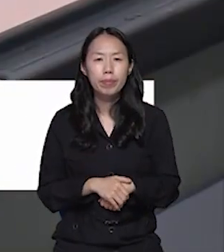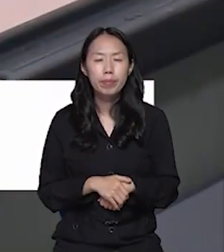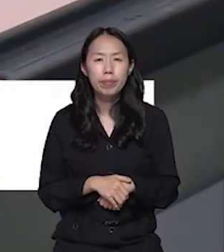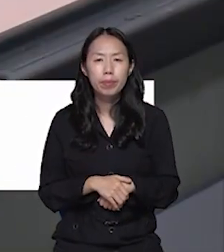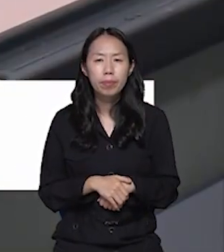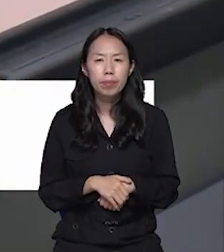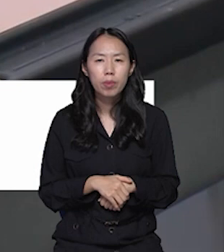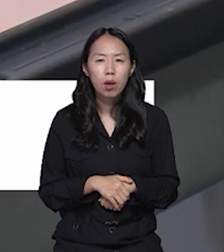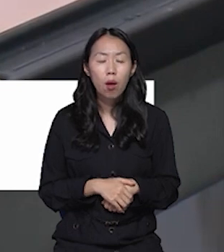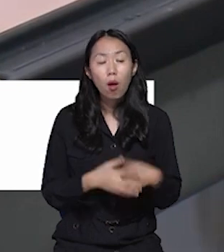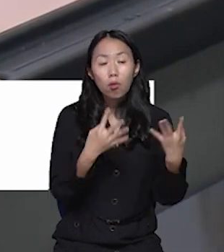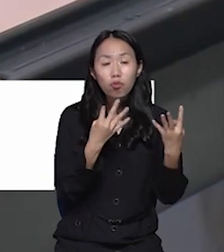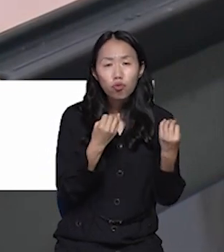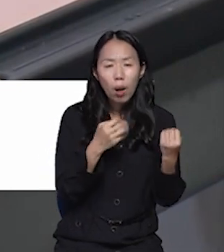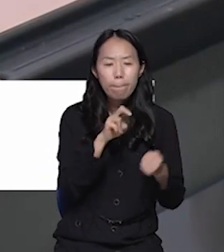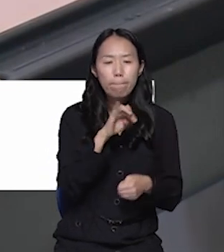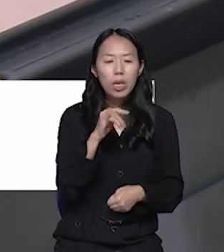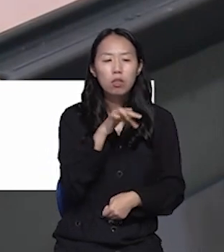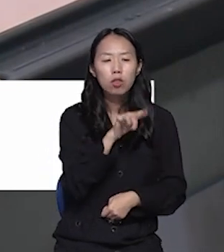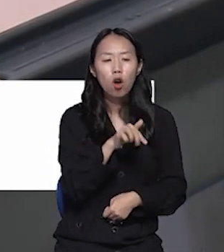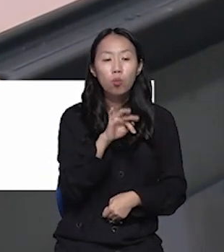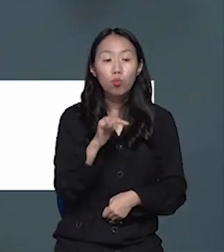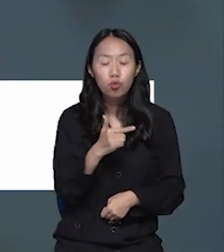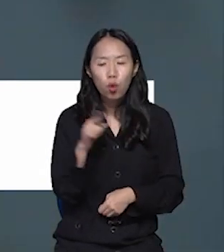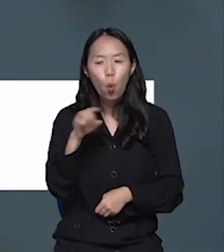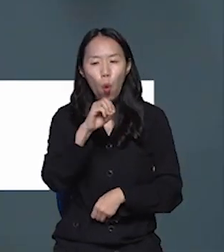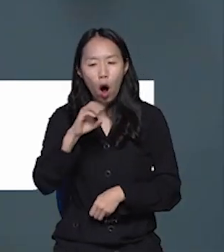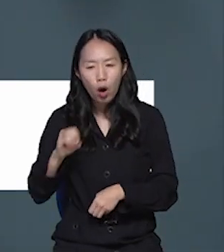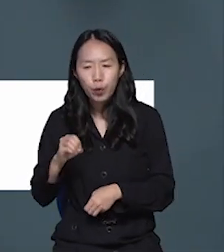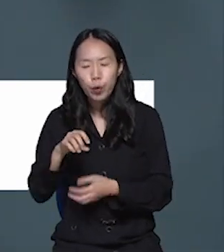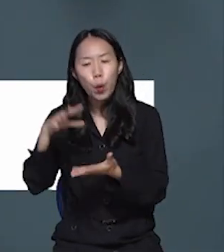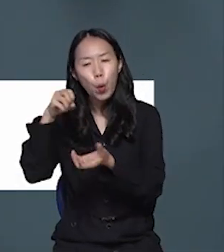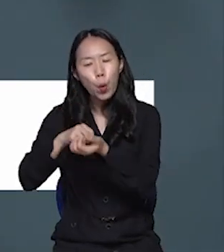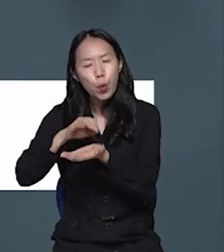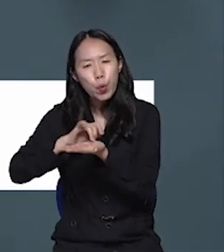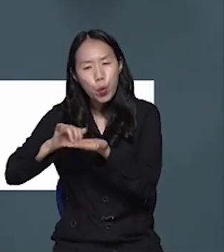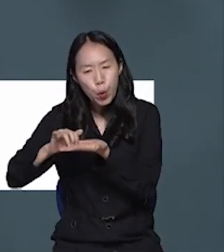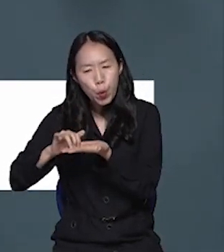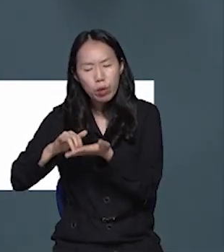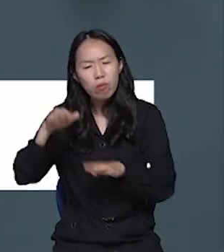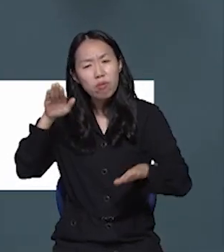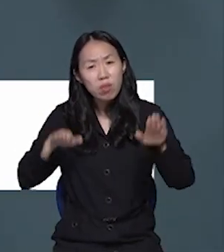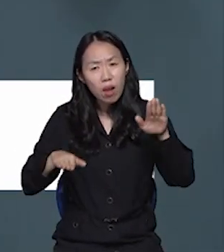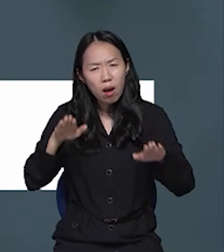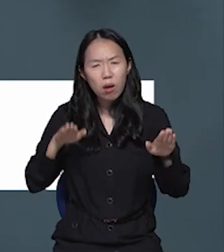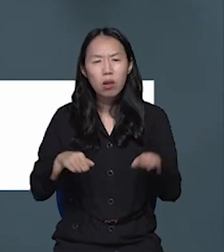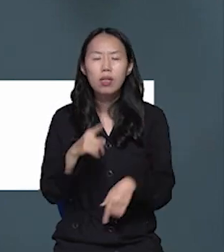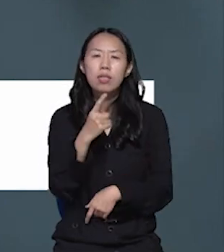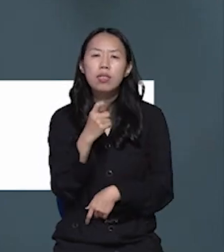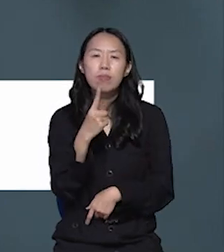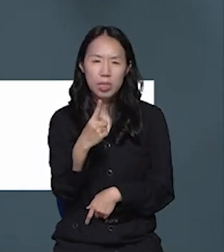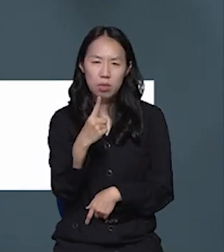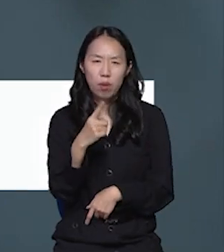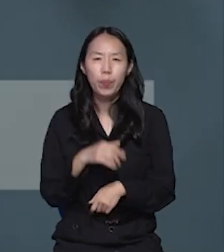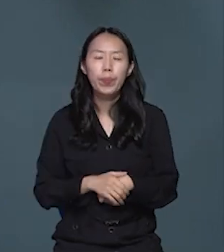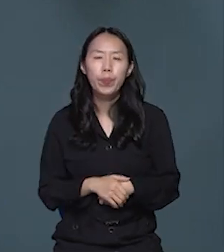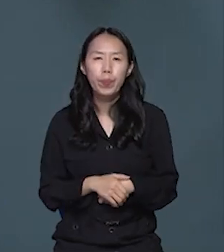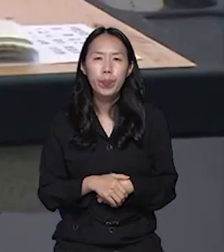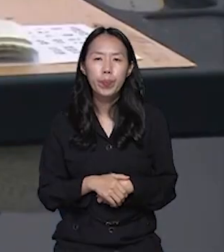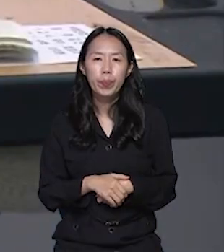심각했습니다 수학의 경우 미적분과 확률과 통계 원점수 만점의 표준 점수 차이가 11점